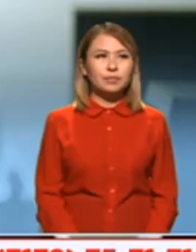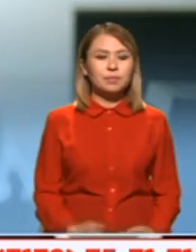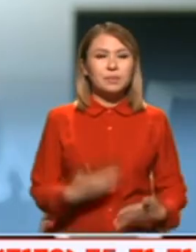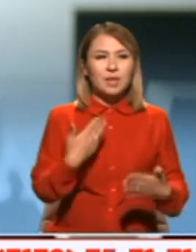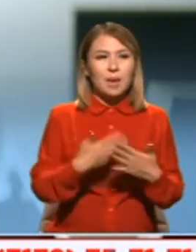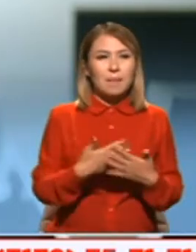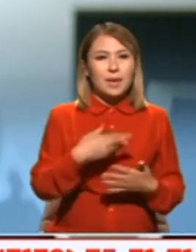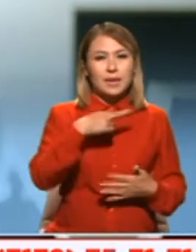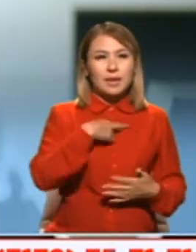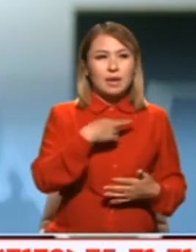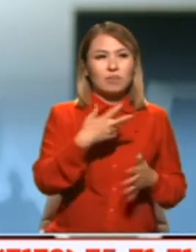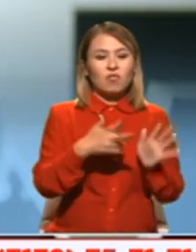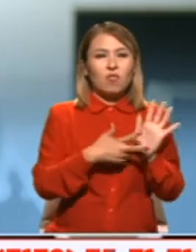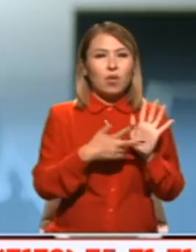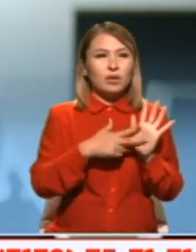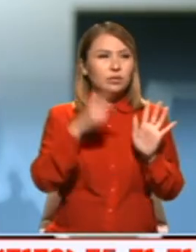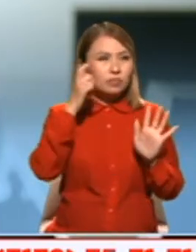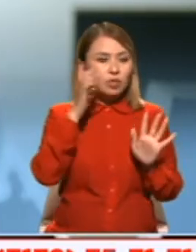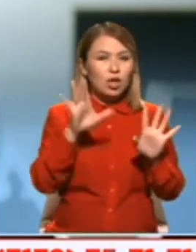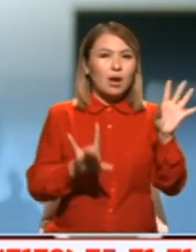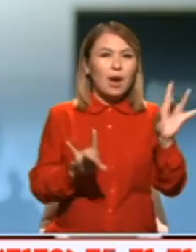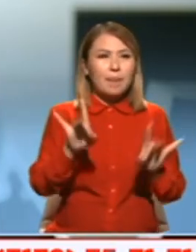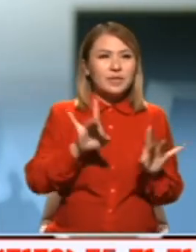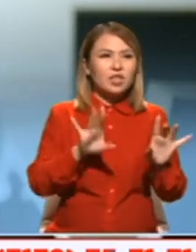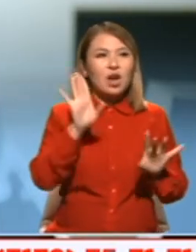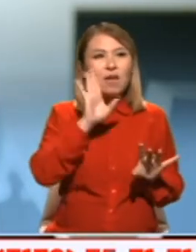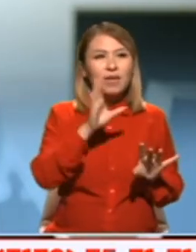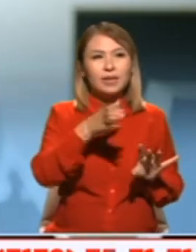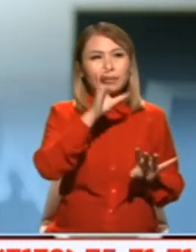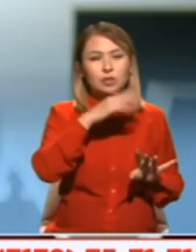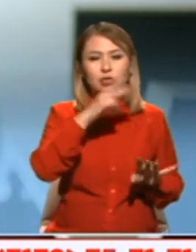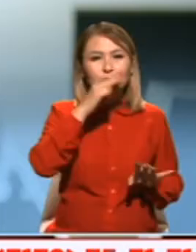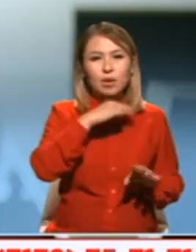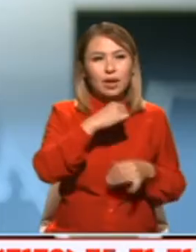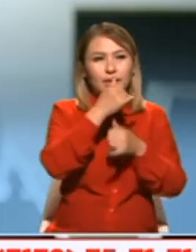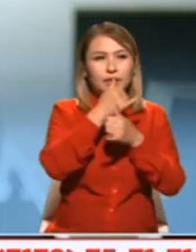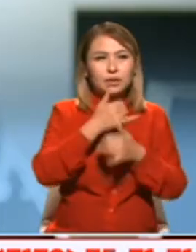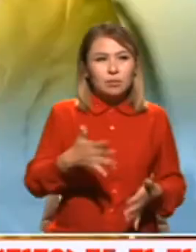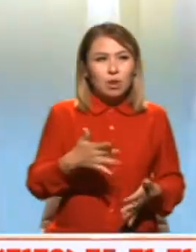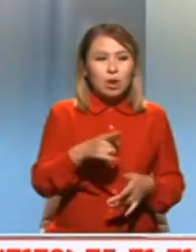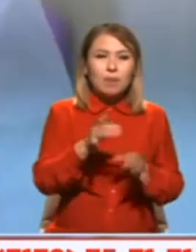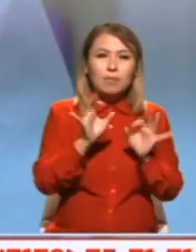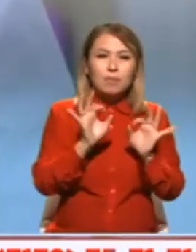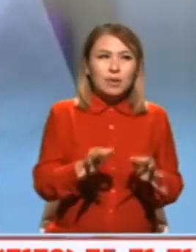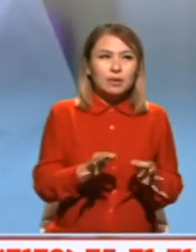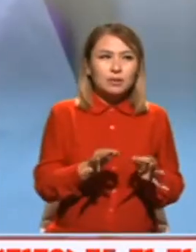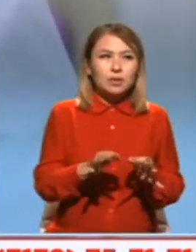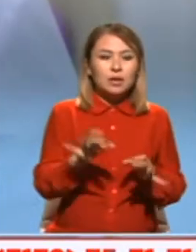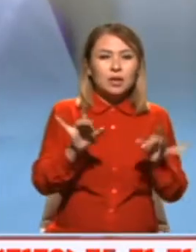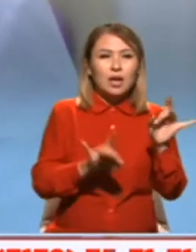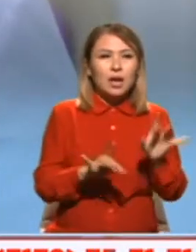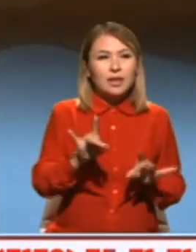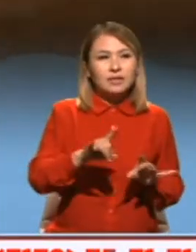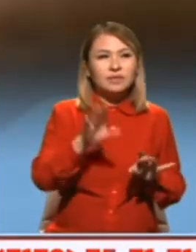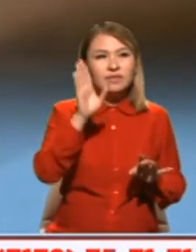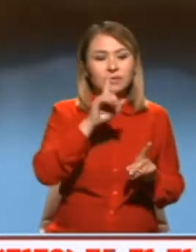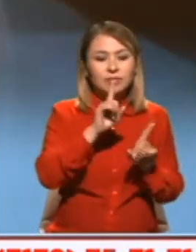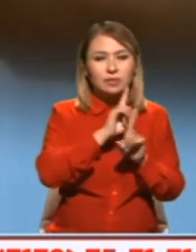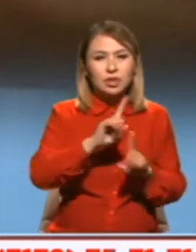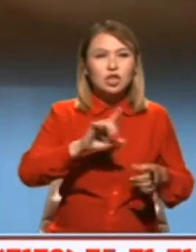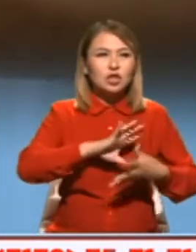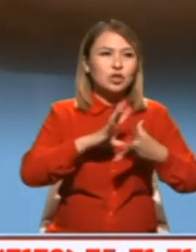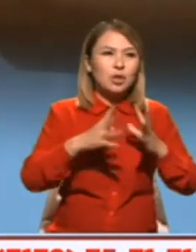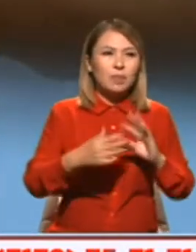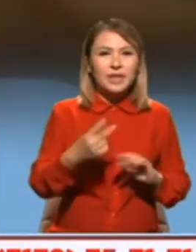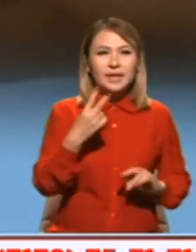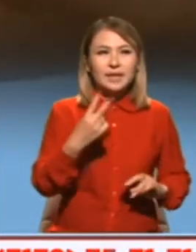Мысалға мен өзім 8 жыл болды тек қайнаған су ішемін. Шай іше алмаймын. Ал бұл дұрыс па? Қайнаған судың ерекшелігін айтайық. Жалпы судың